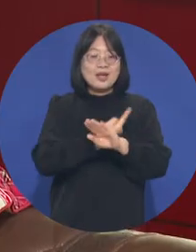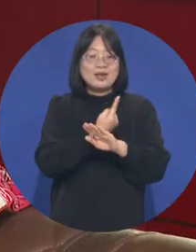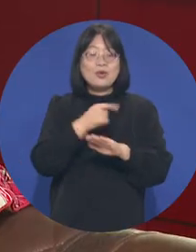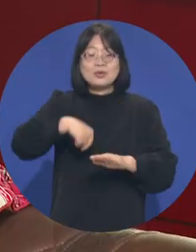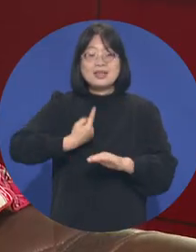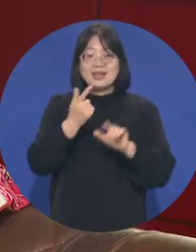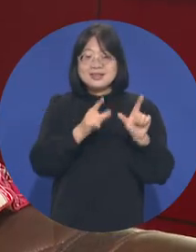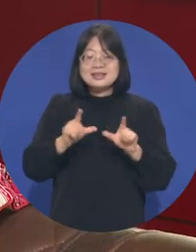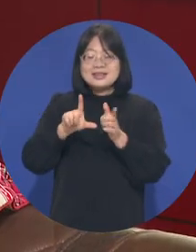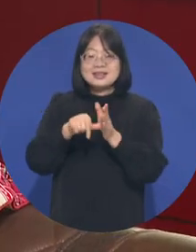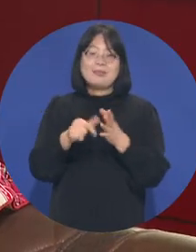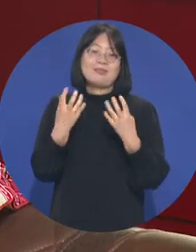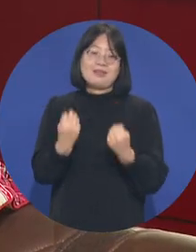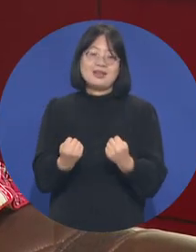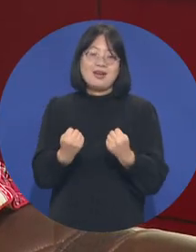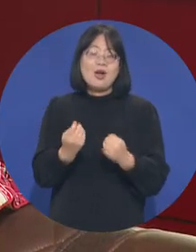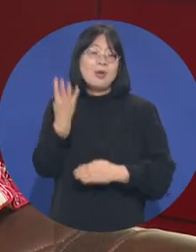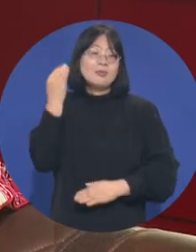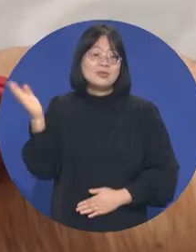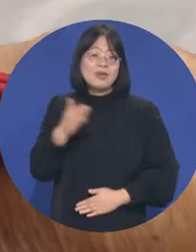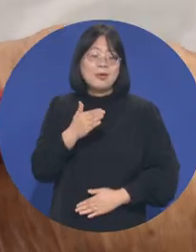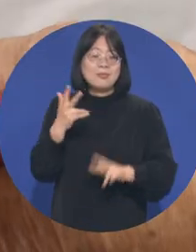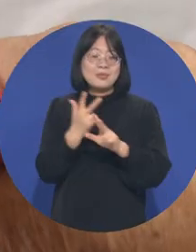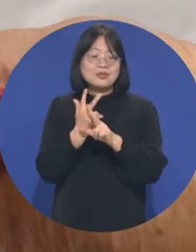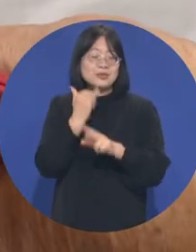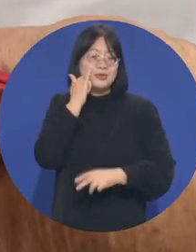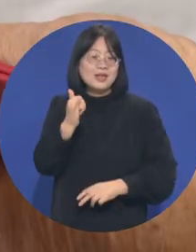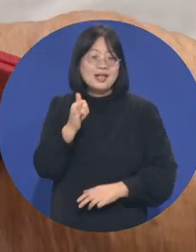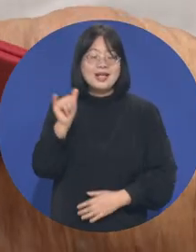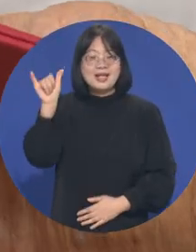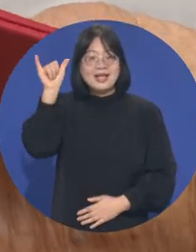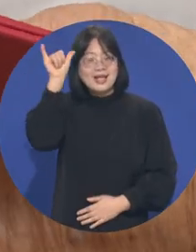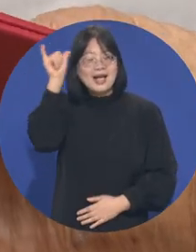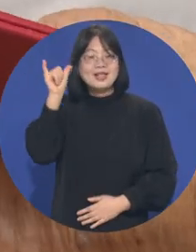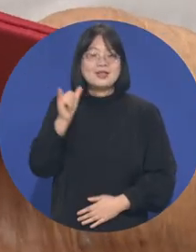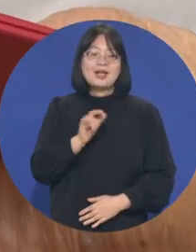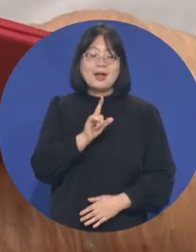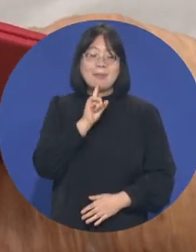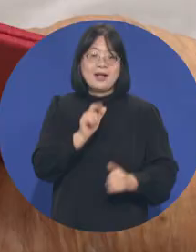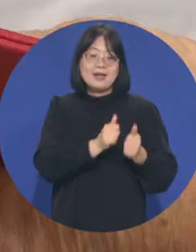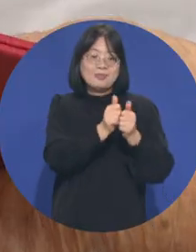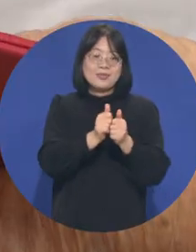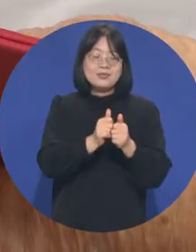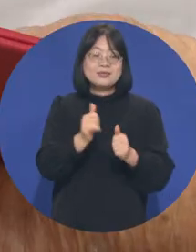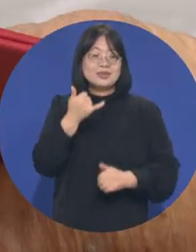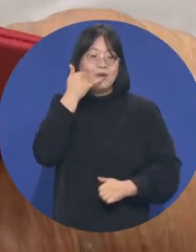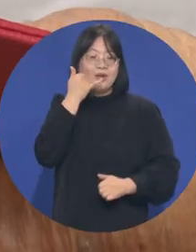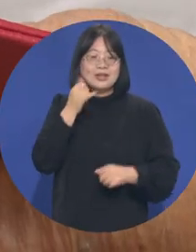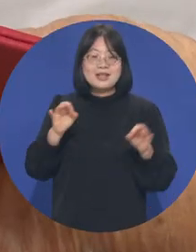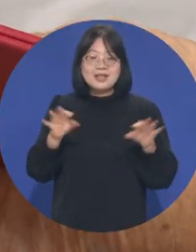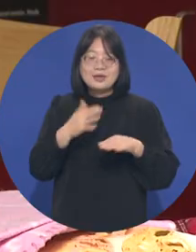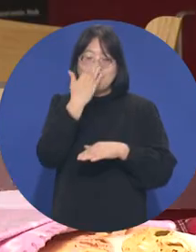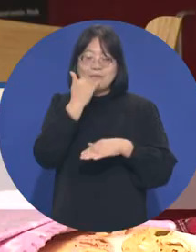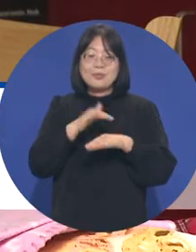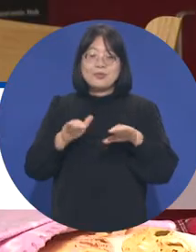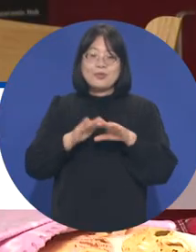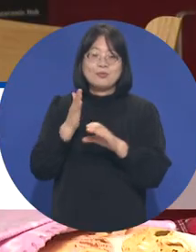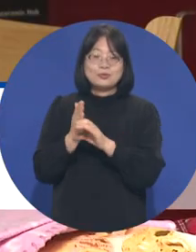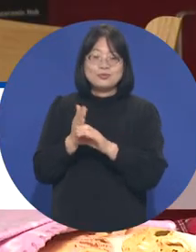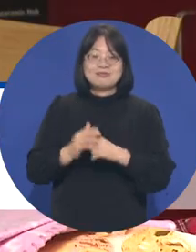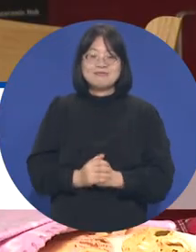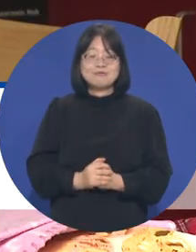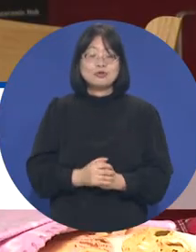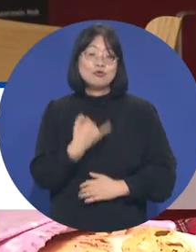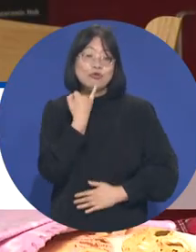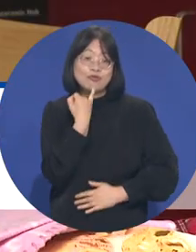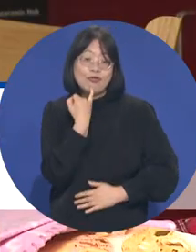많은데 얼마 전부터는 매주 걸려오는 AI 말벗 전화로 잠시나마 무료함을 달래고 있습니다. 뭐